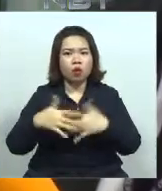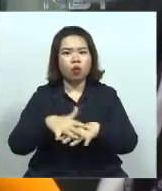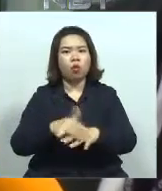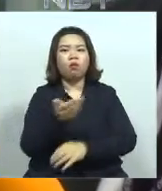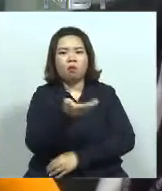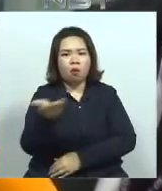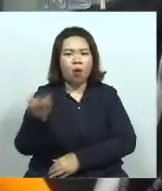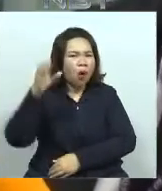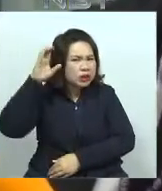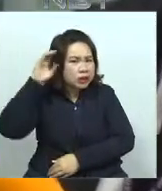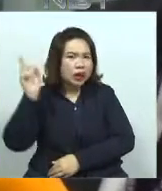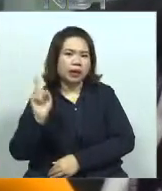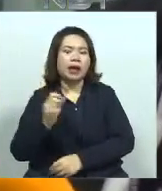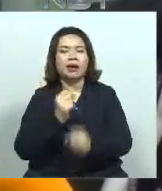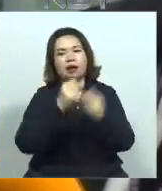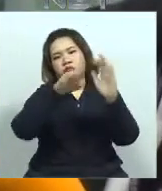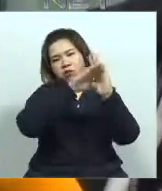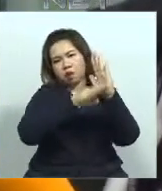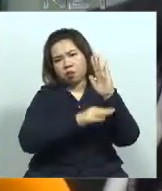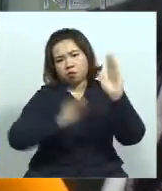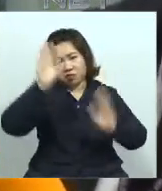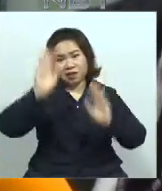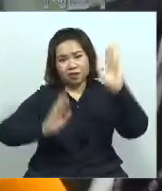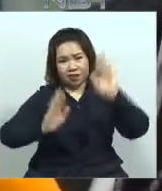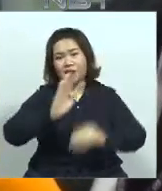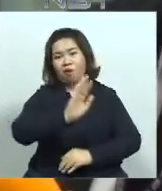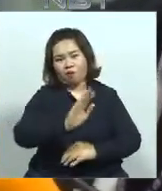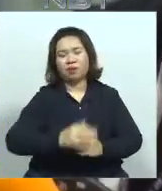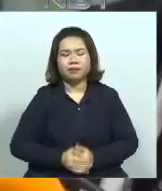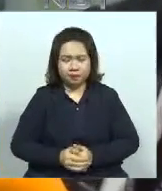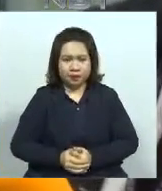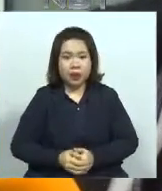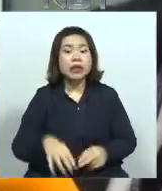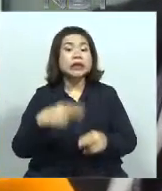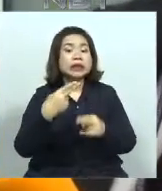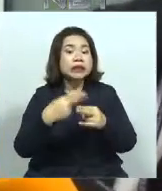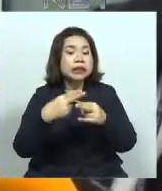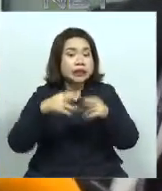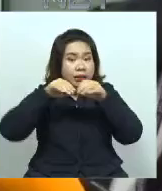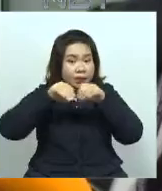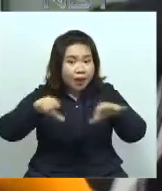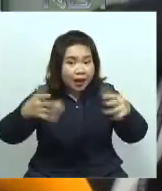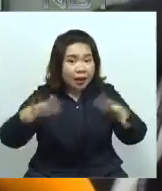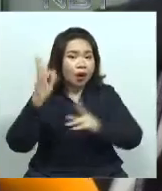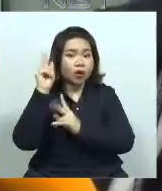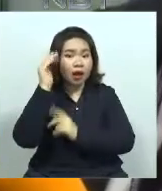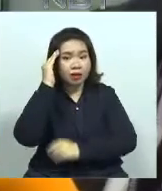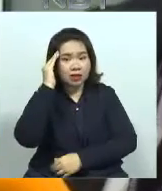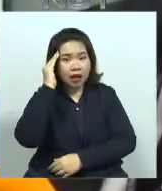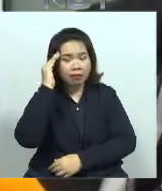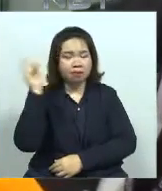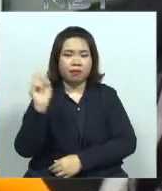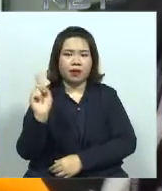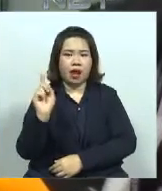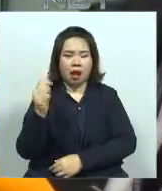อให้เชื่อมั่นทุกอย่างเป็นไปตามกระบวนการประชาธิปไตยส่วนรายชื่อรัฐมนตรีที่เปิดเผยในสื่อมวลชนขณะนี้นะ